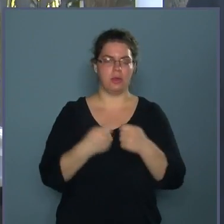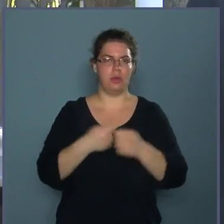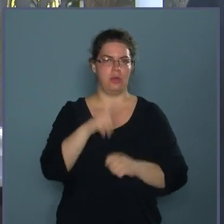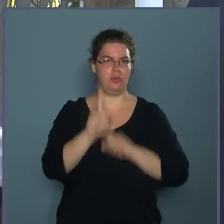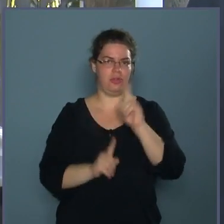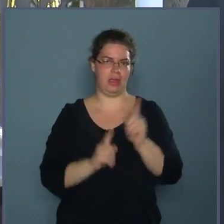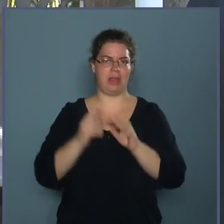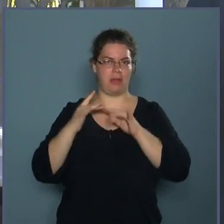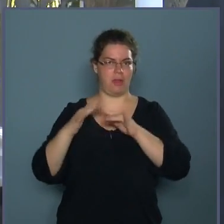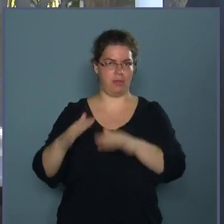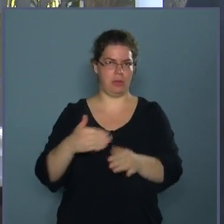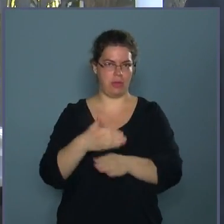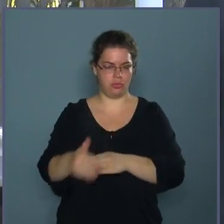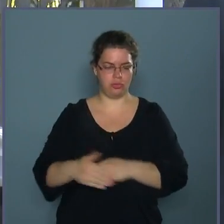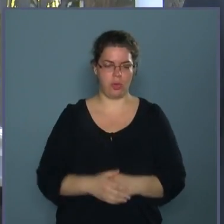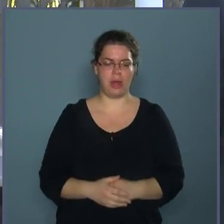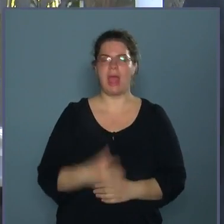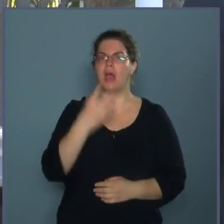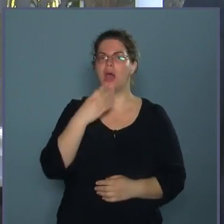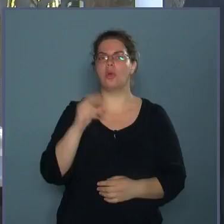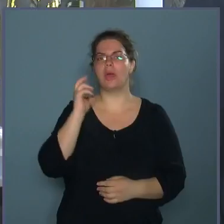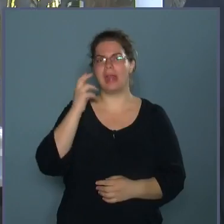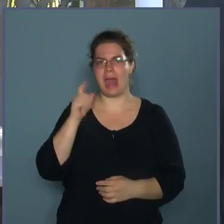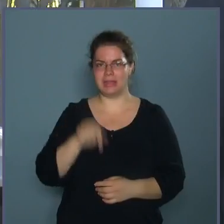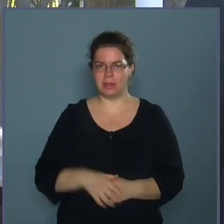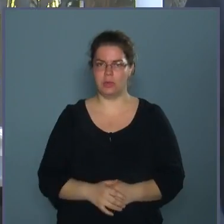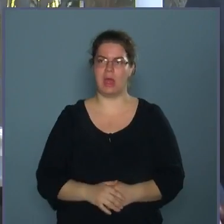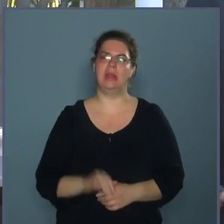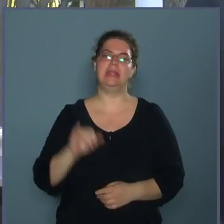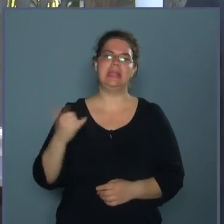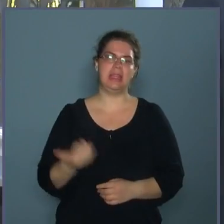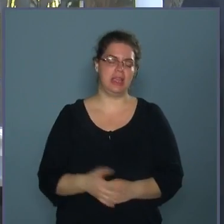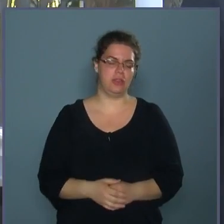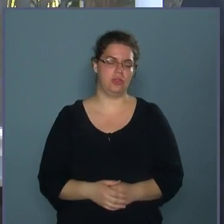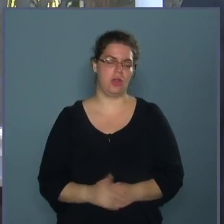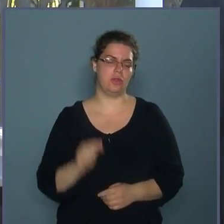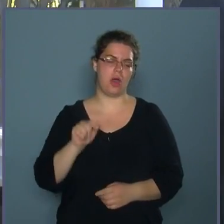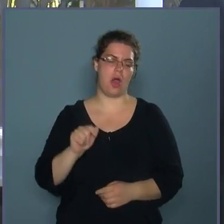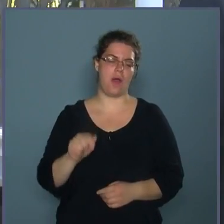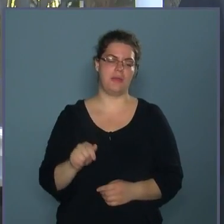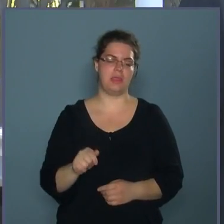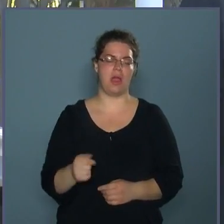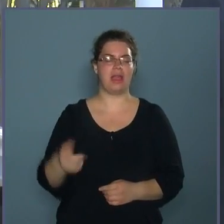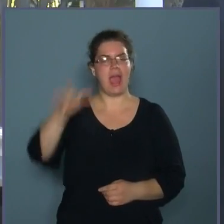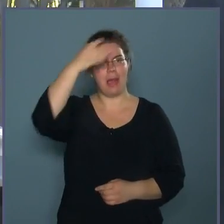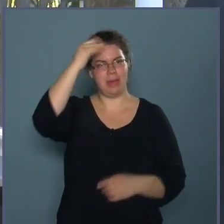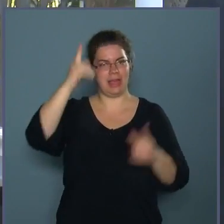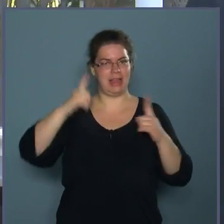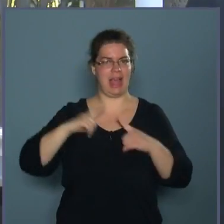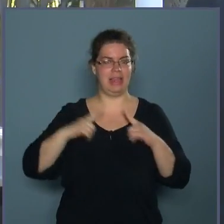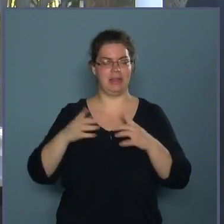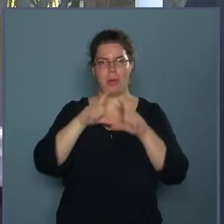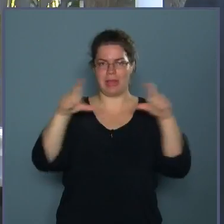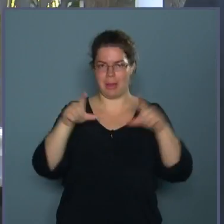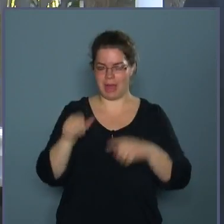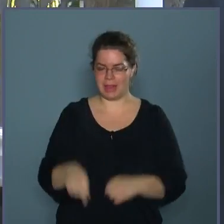sétánk, felvonulásunk során a Róka Rádiónál, illetve az annak emléket állító